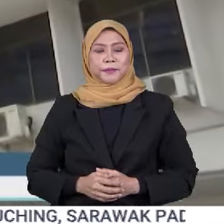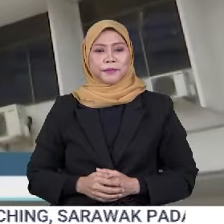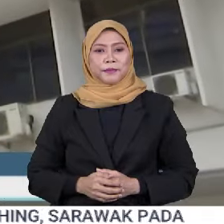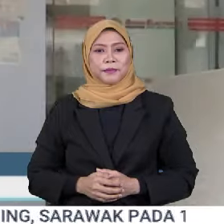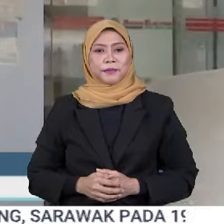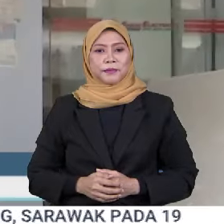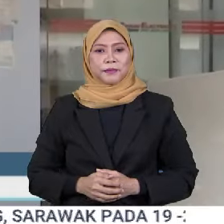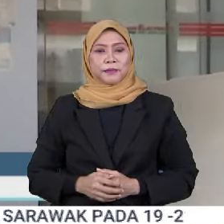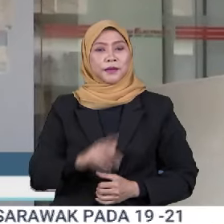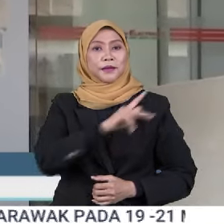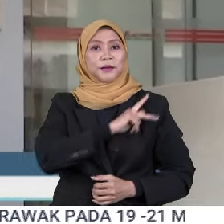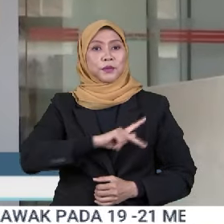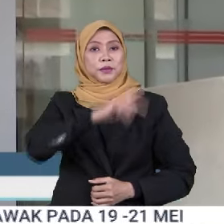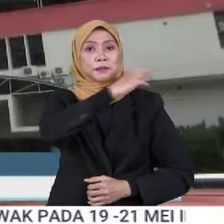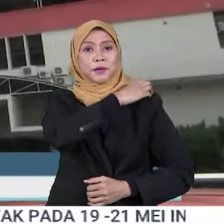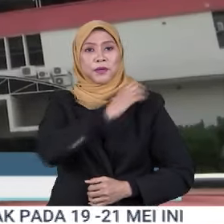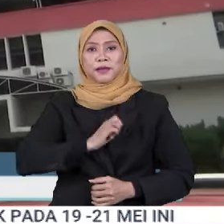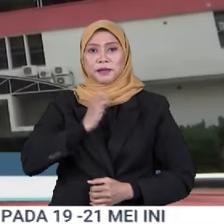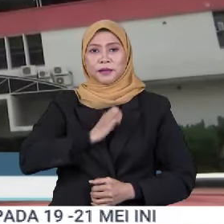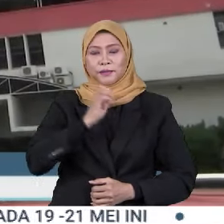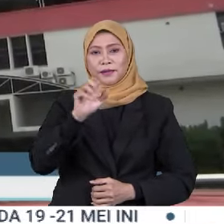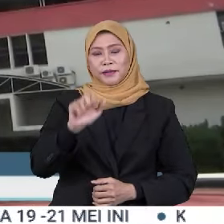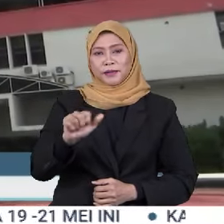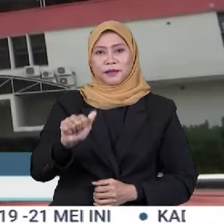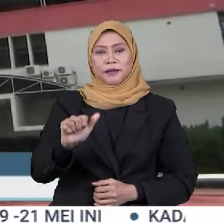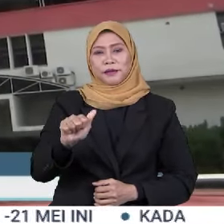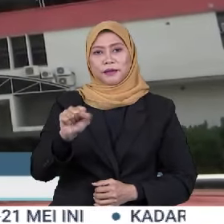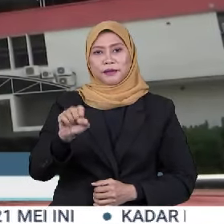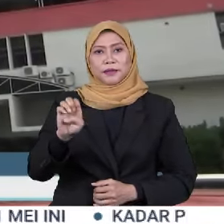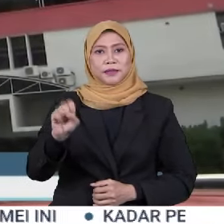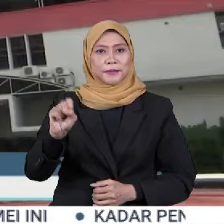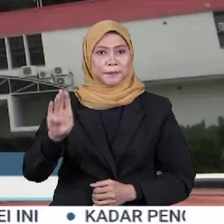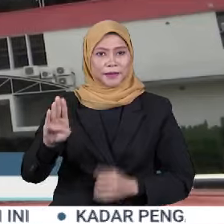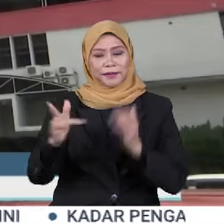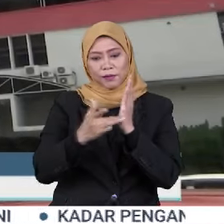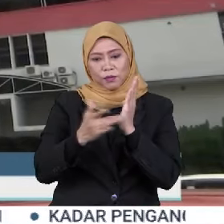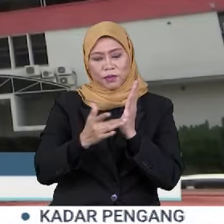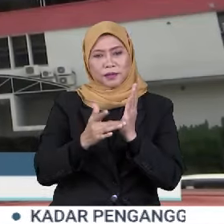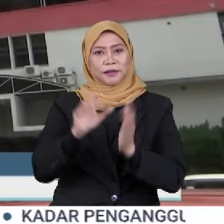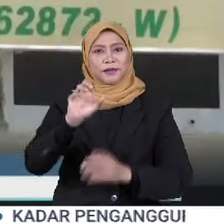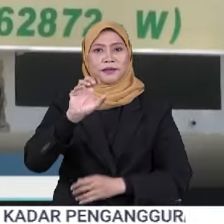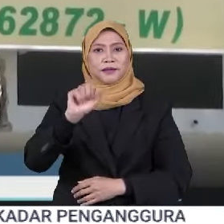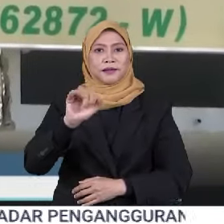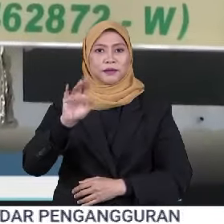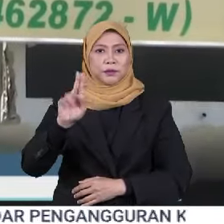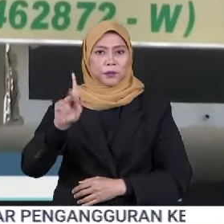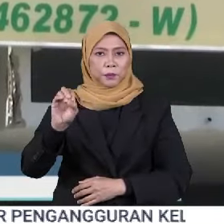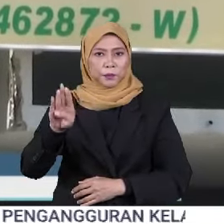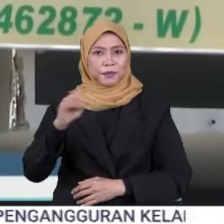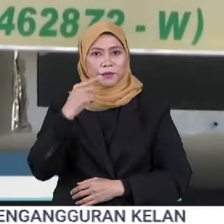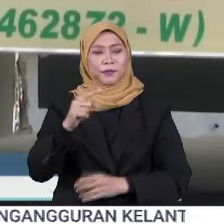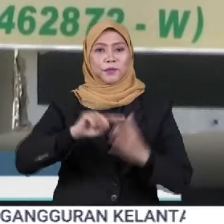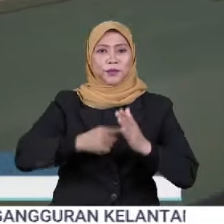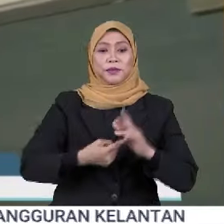menurut ketua pegawai eksekutif sisb Insinyur teknologis Muhammad Yakub Jafar sejak 2